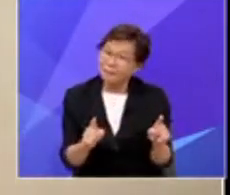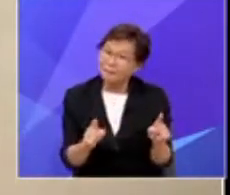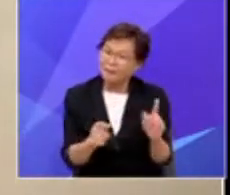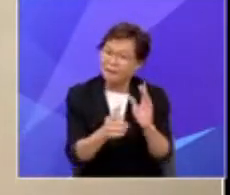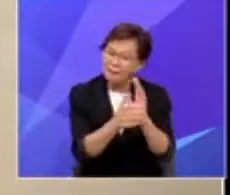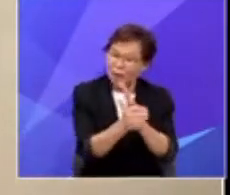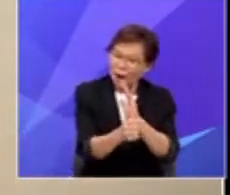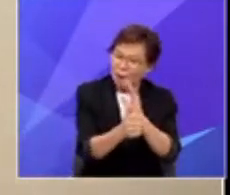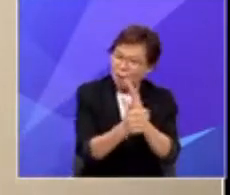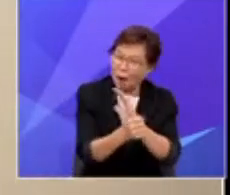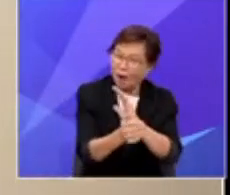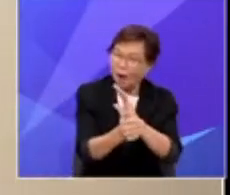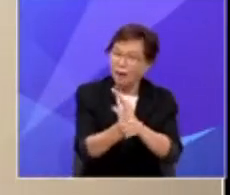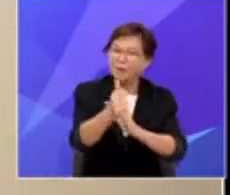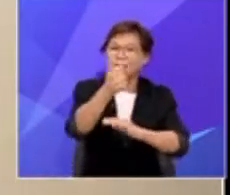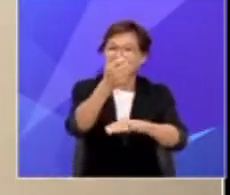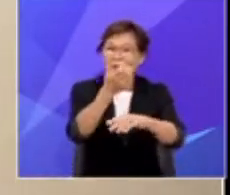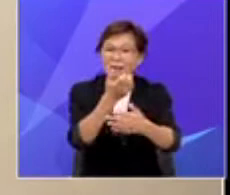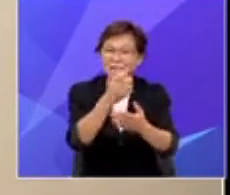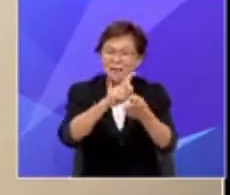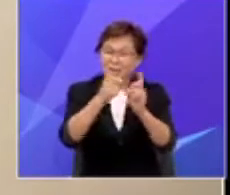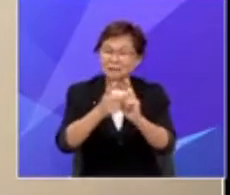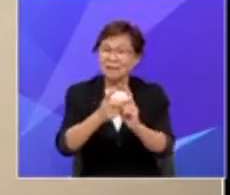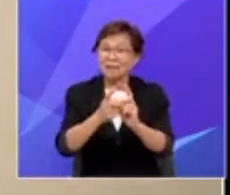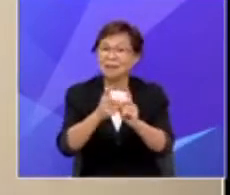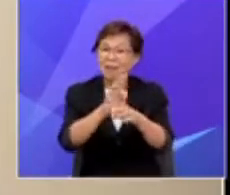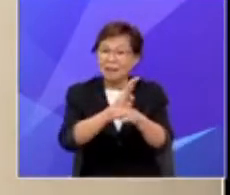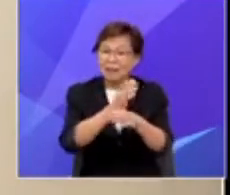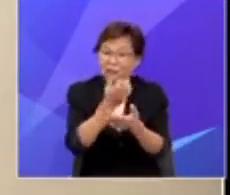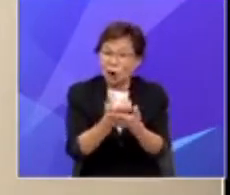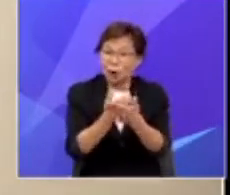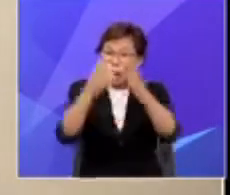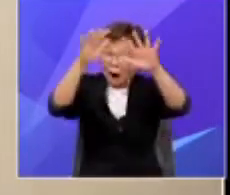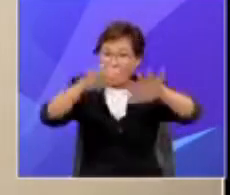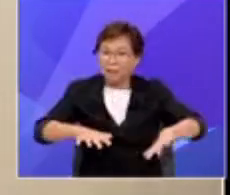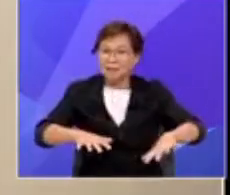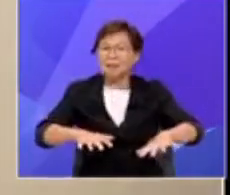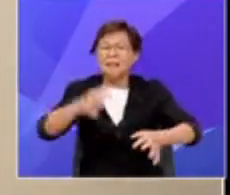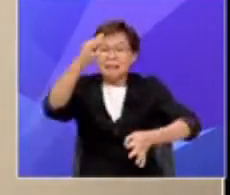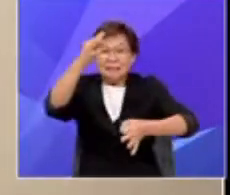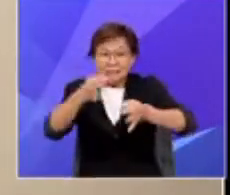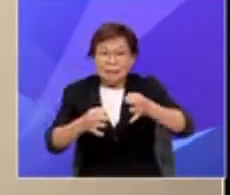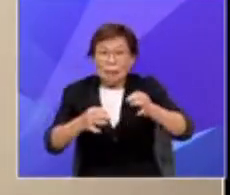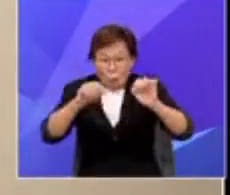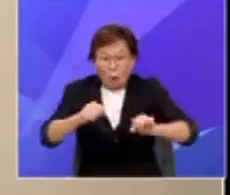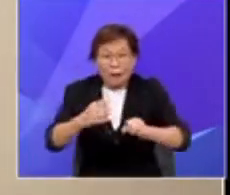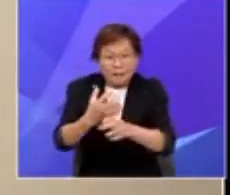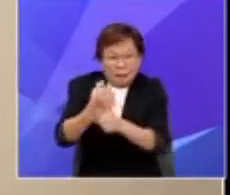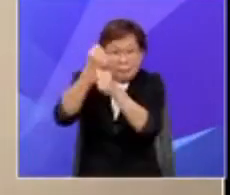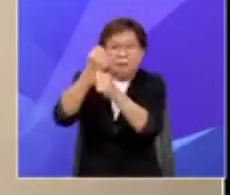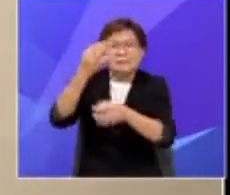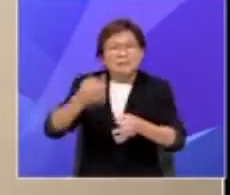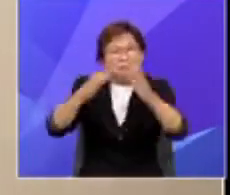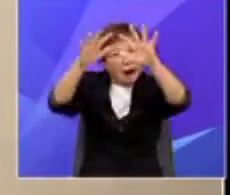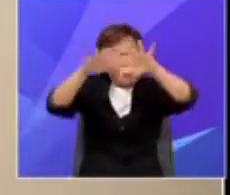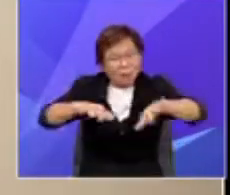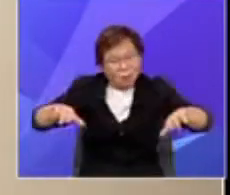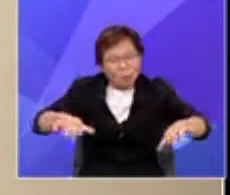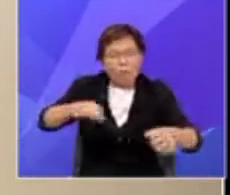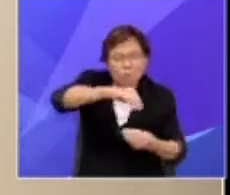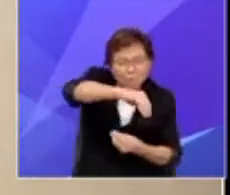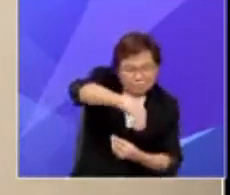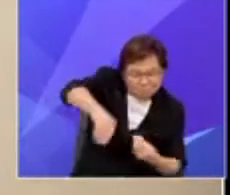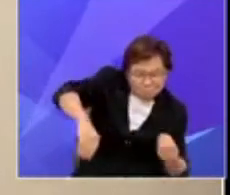potensi ekonomi di Season hanya dapat dipenuhi jika Asian dapat melakukan